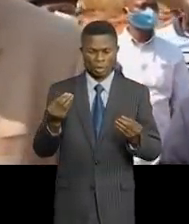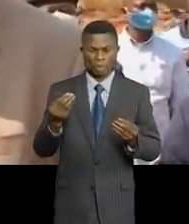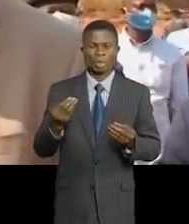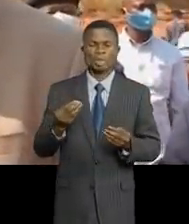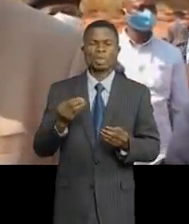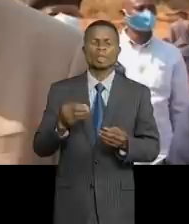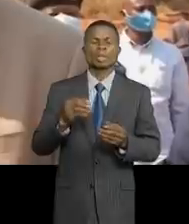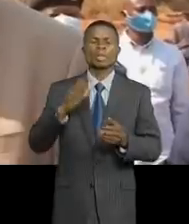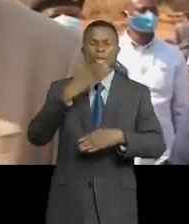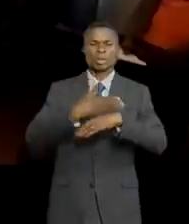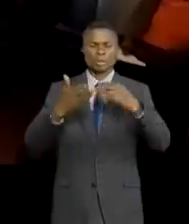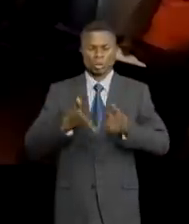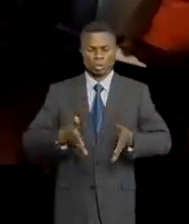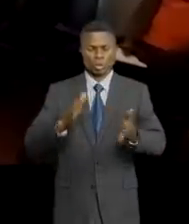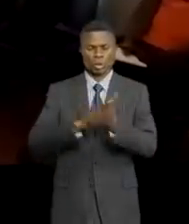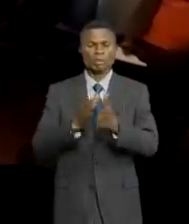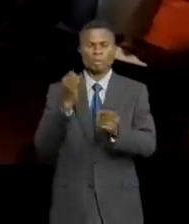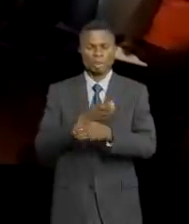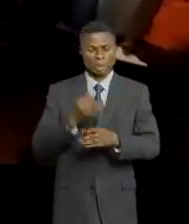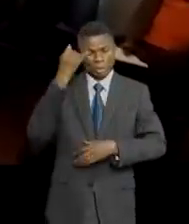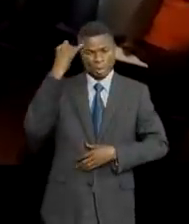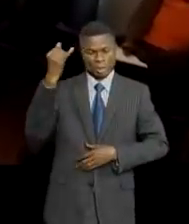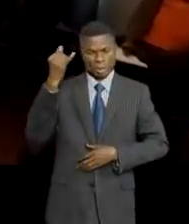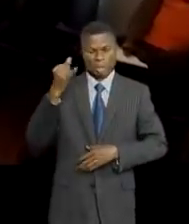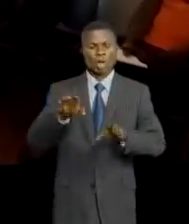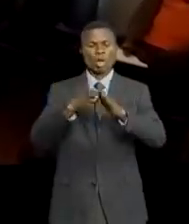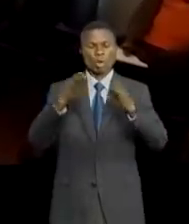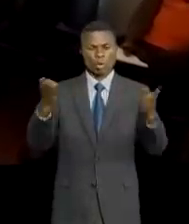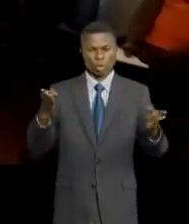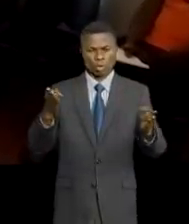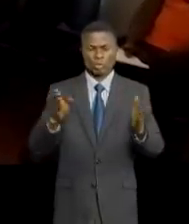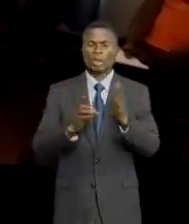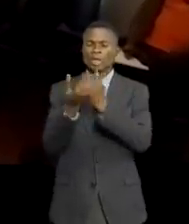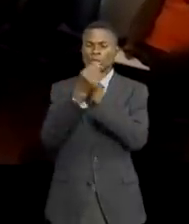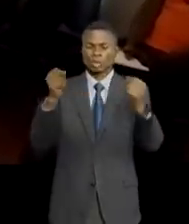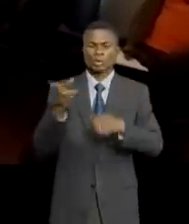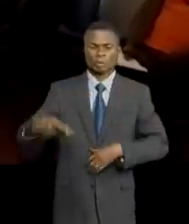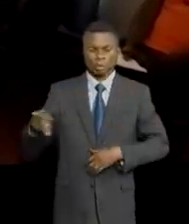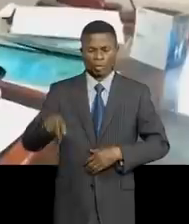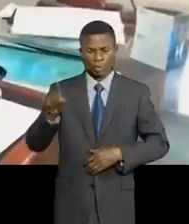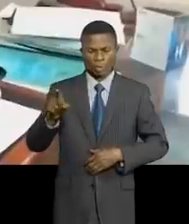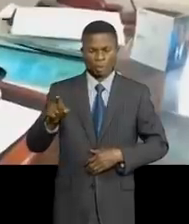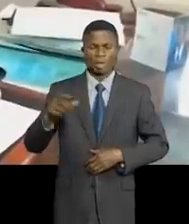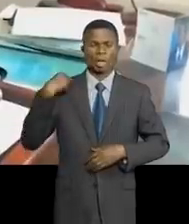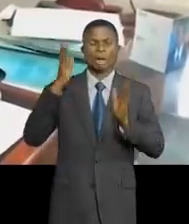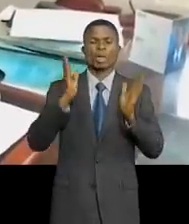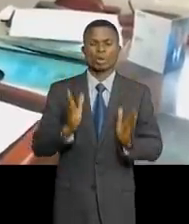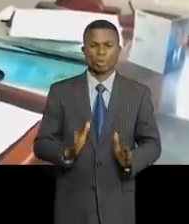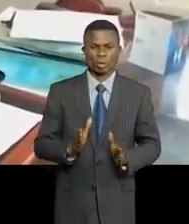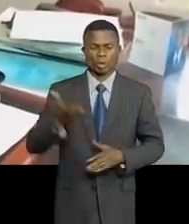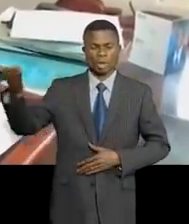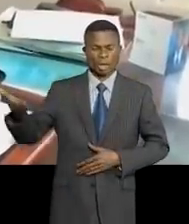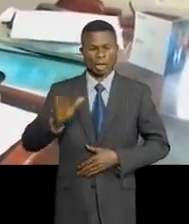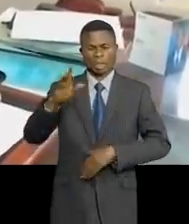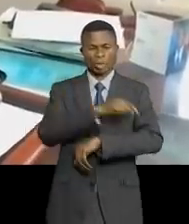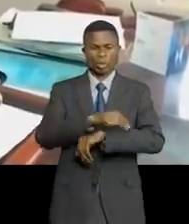les soucis des peuples lomami. Toujours dans le cadre du désenclavement de la province de Lomami, le chef de l'exécutif provincial a reçu en